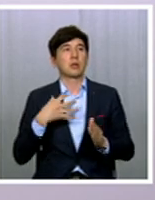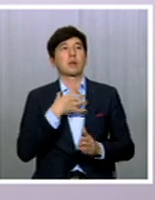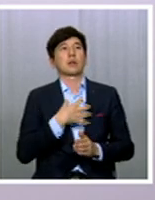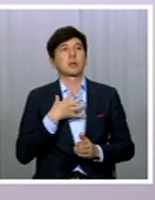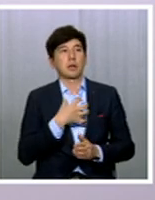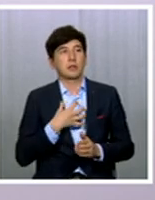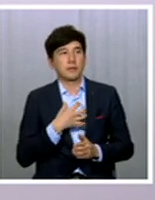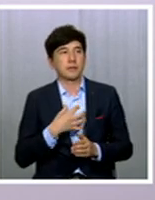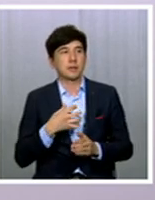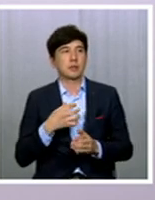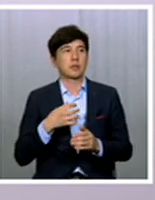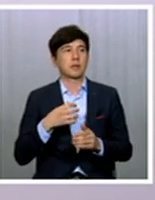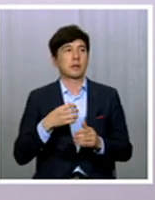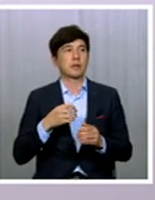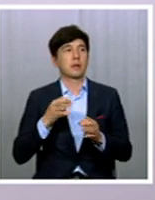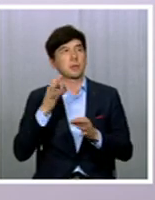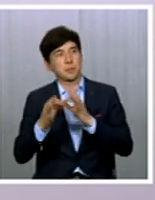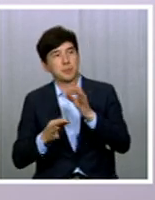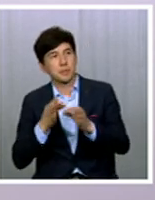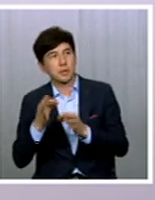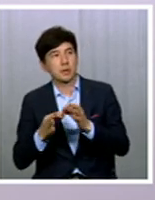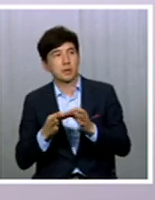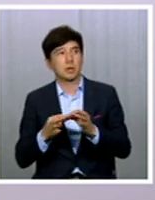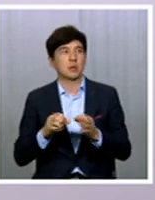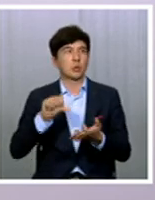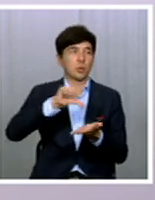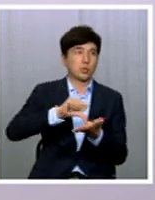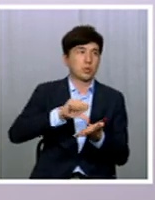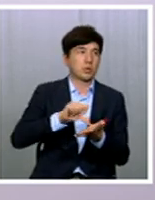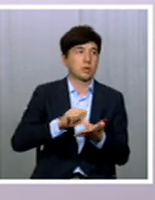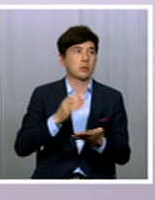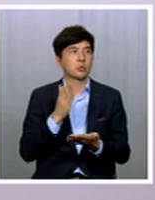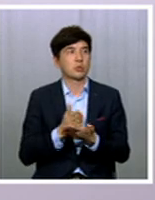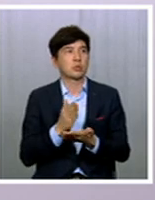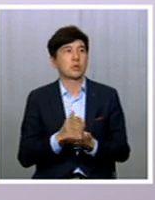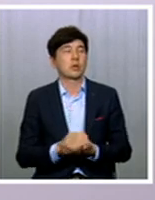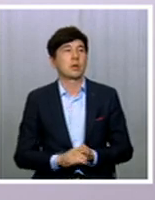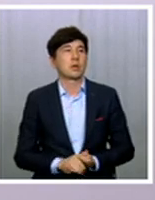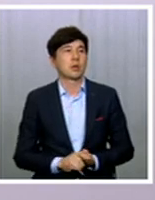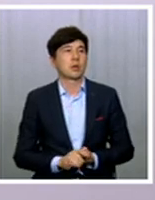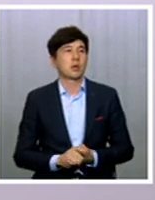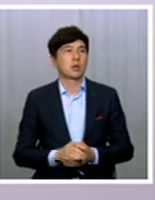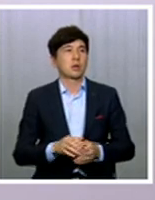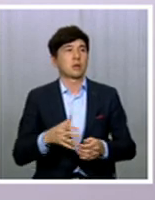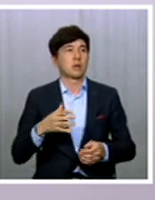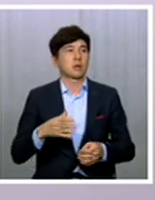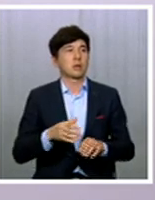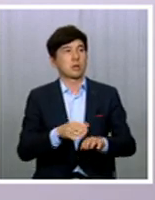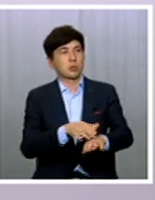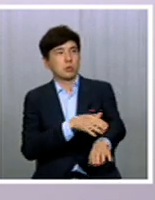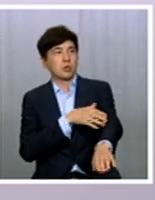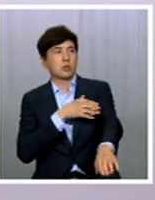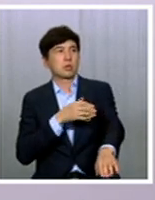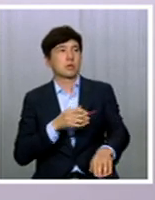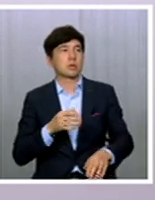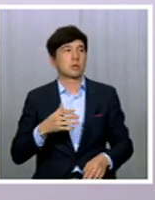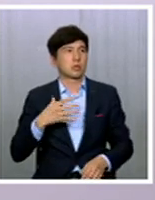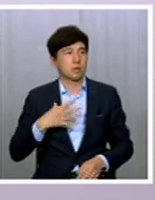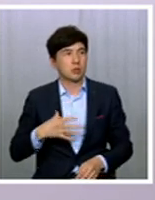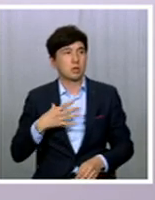мемлекет пен ірі бизнестің қатысуы қажет болып табылады. Ал ұзаққа түзімділікке келетін болса, ол